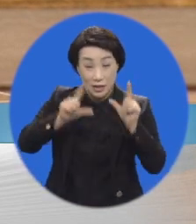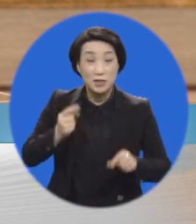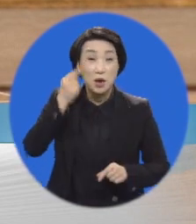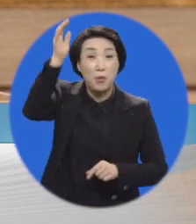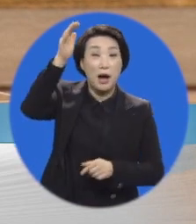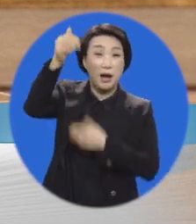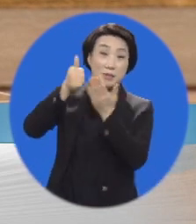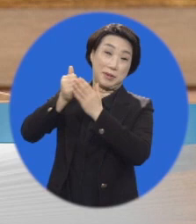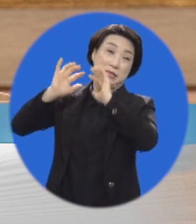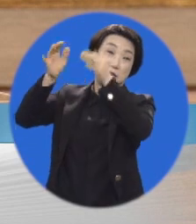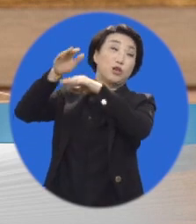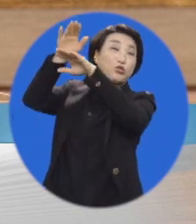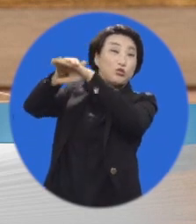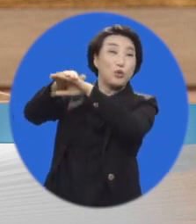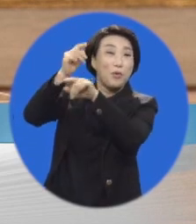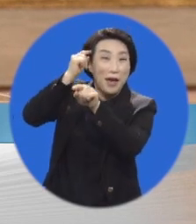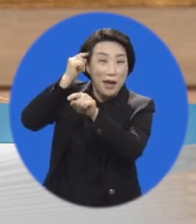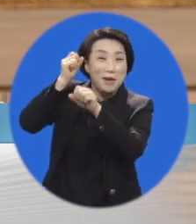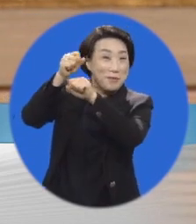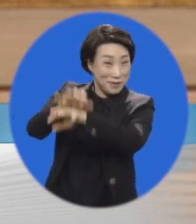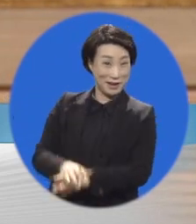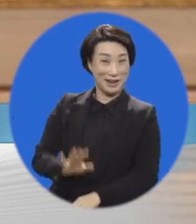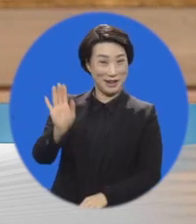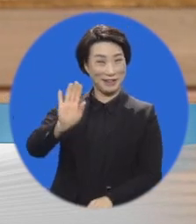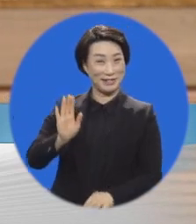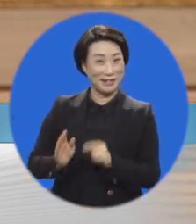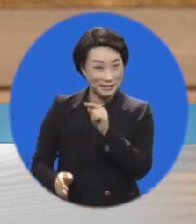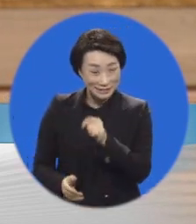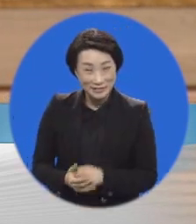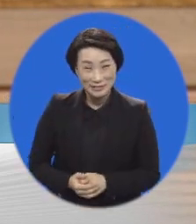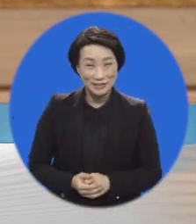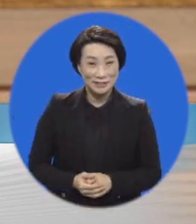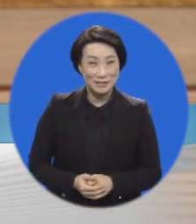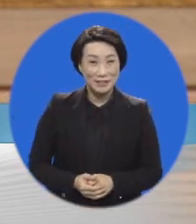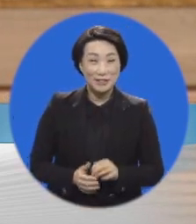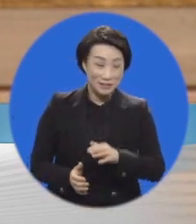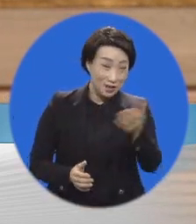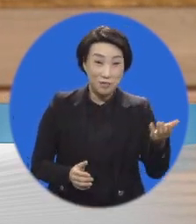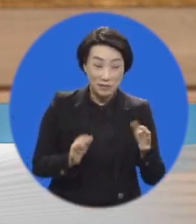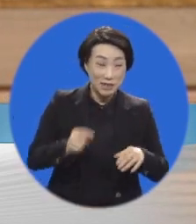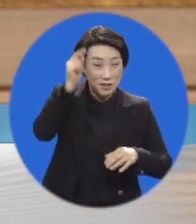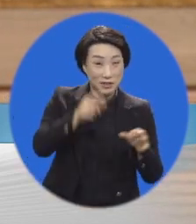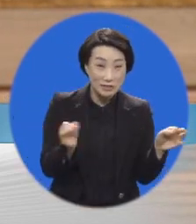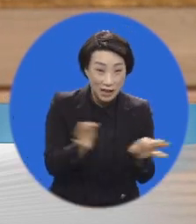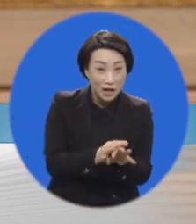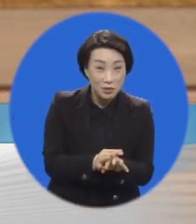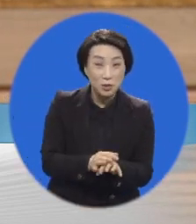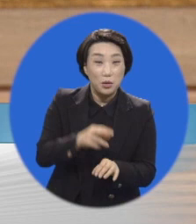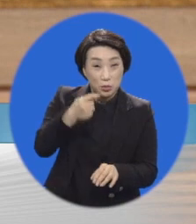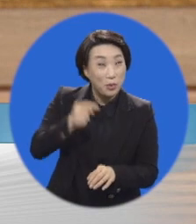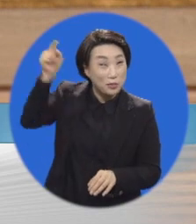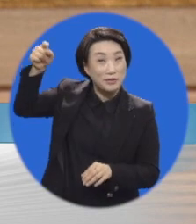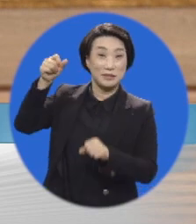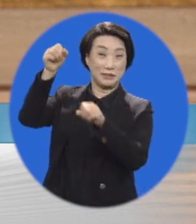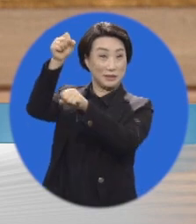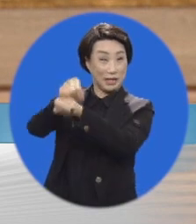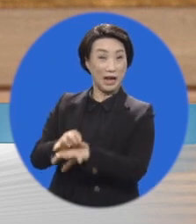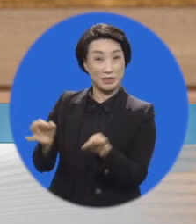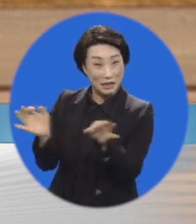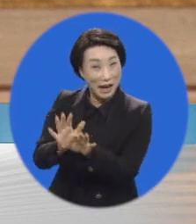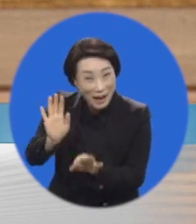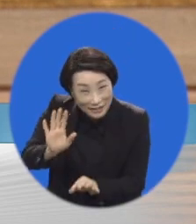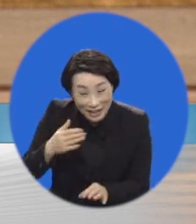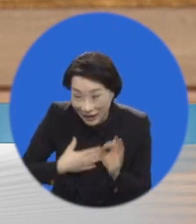하나님 나라에 둔 것은 절대 무너지지 않아. 우주가 끝나고 종말이 와도 무너지지 않는다 이 말이오.